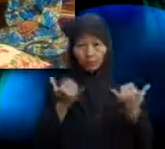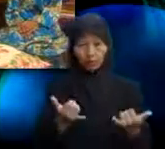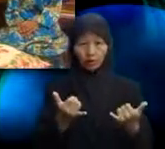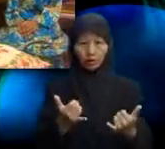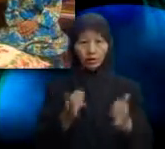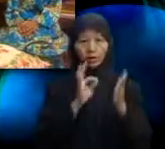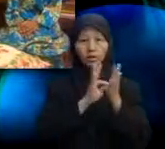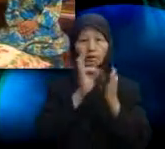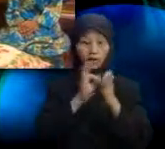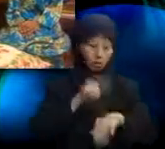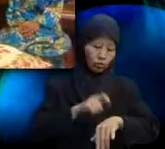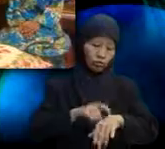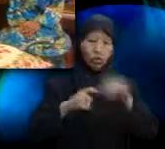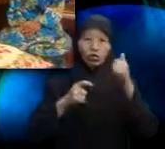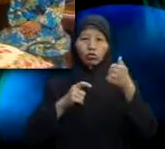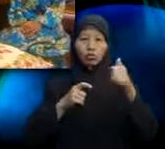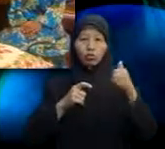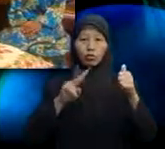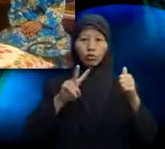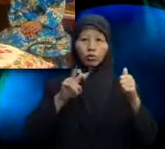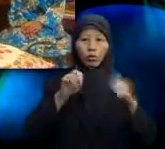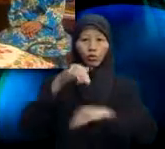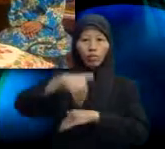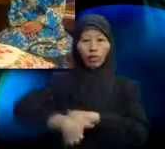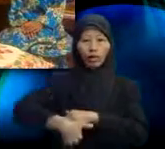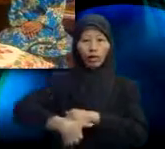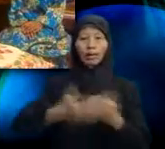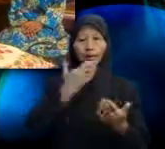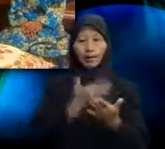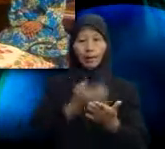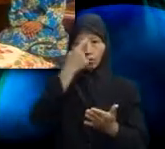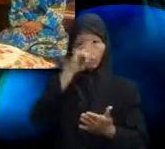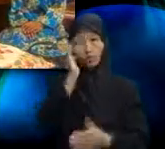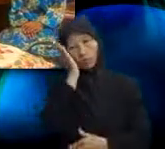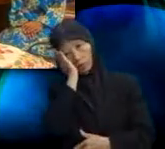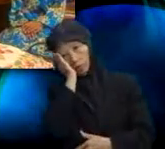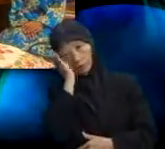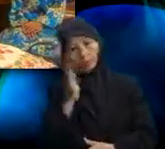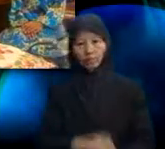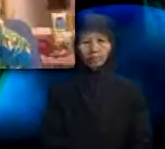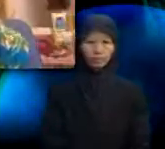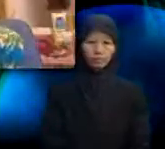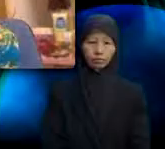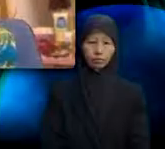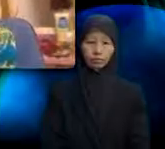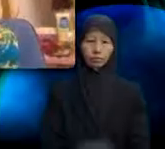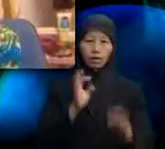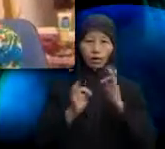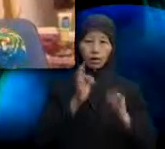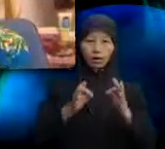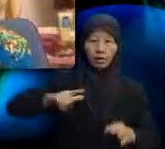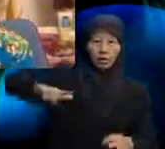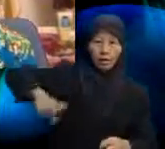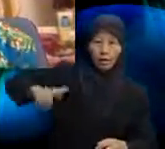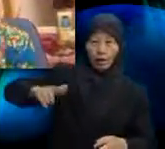Sekarang kira-kira jam 10.20 malam. Inilah waktu yang sesuai untuk kita tidur. Kalau lewat